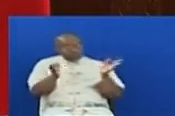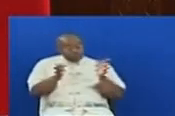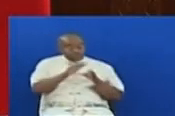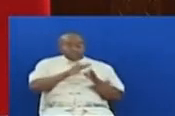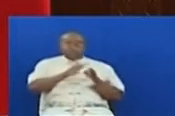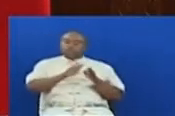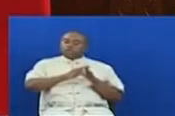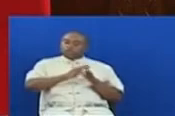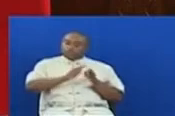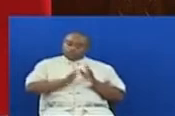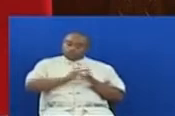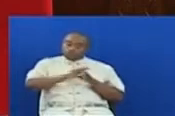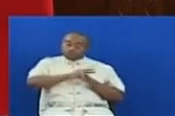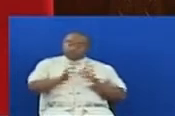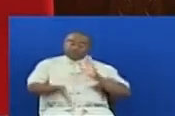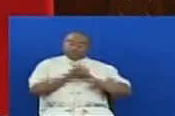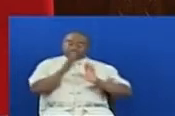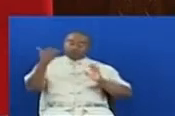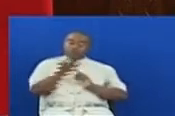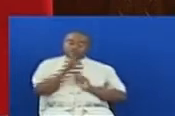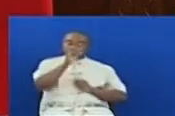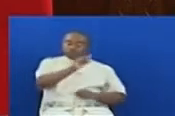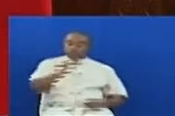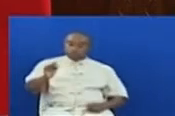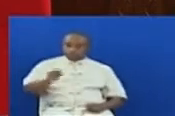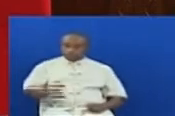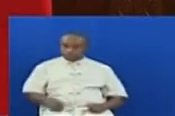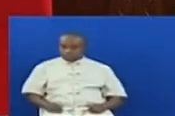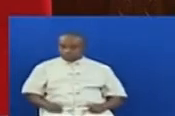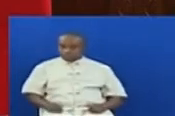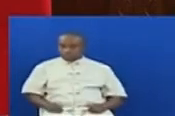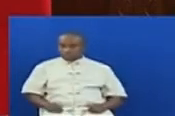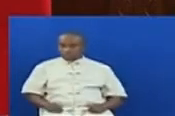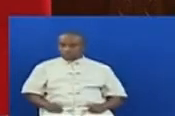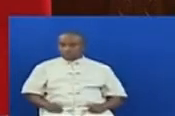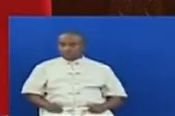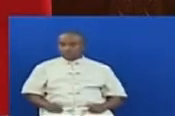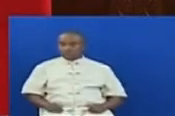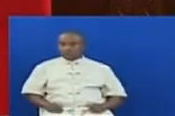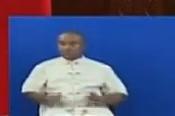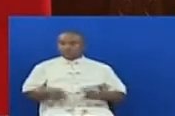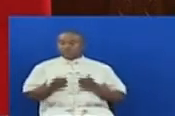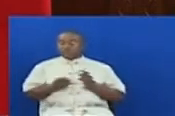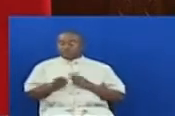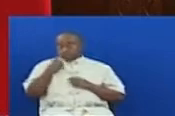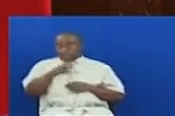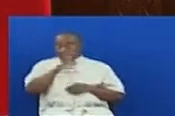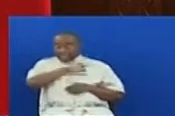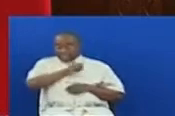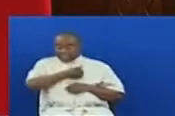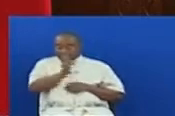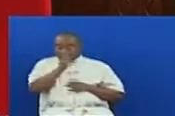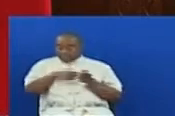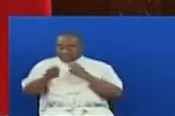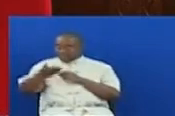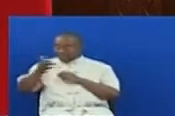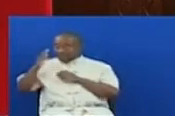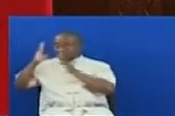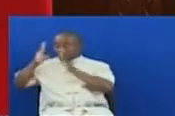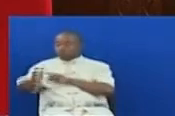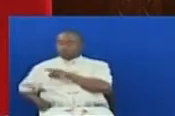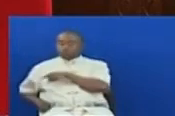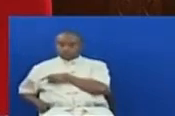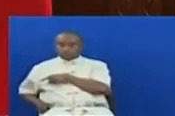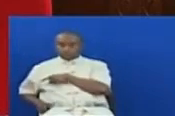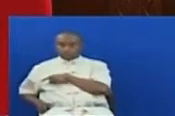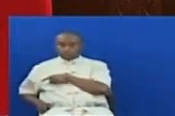mdogo, lakini the reason behind ni pamoja na namna ya ajira zinazofanyika katika serikali kuu. Pamoja na